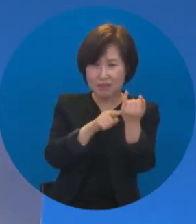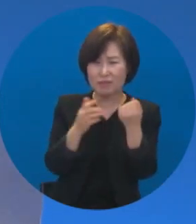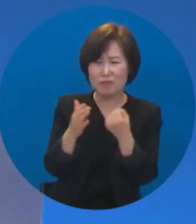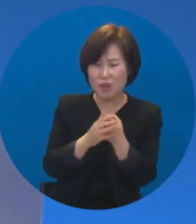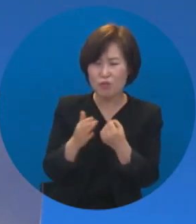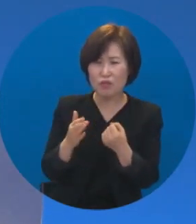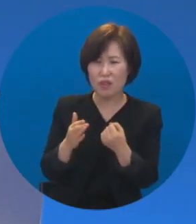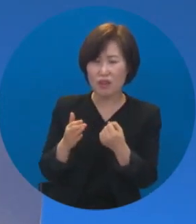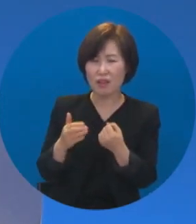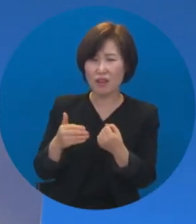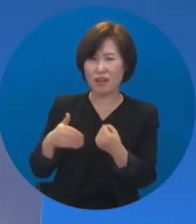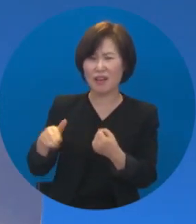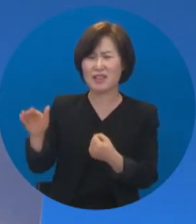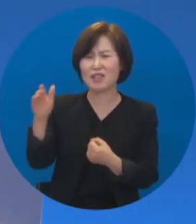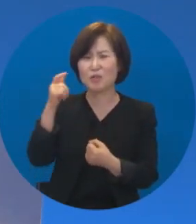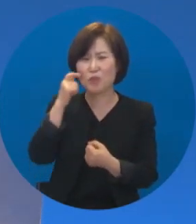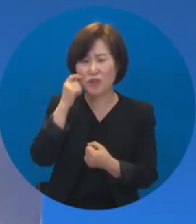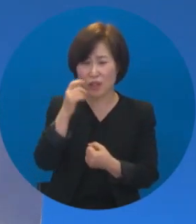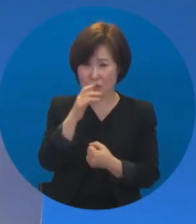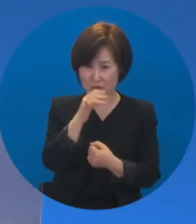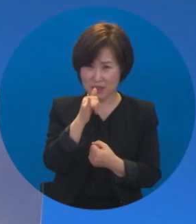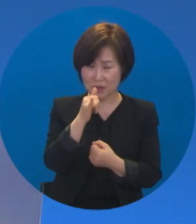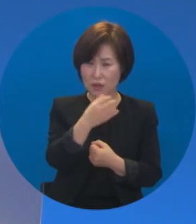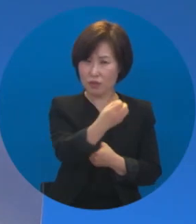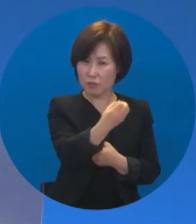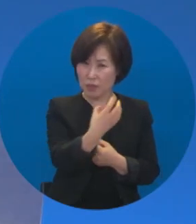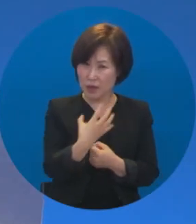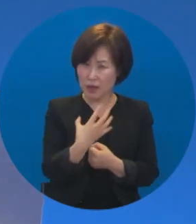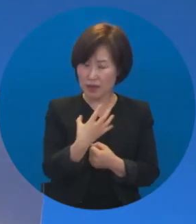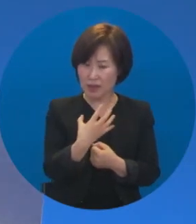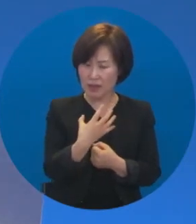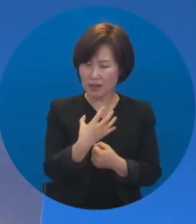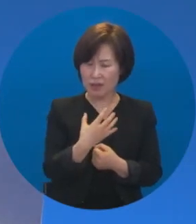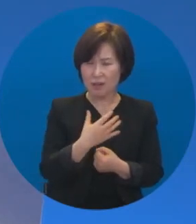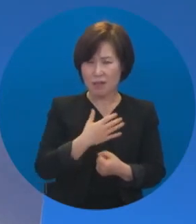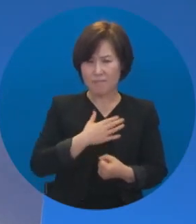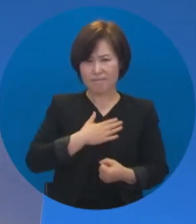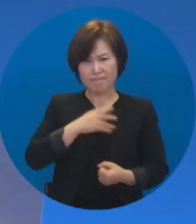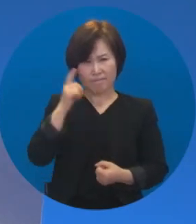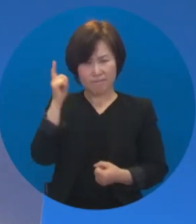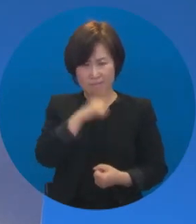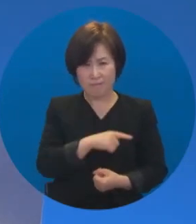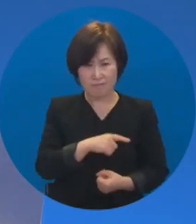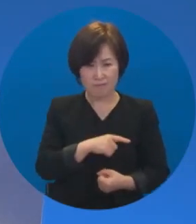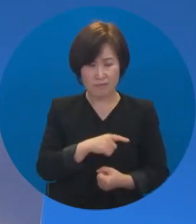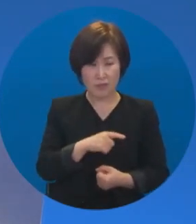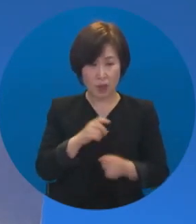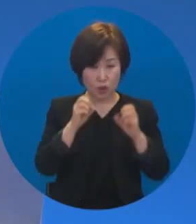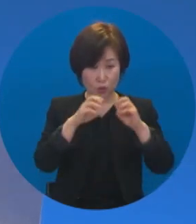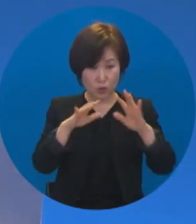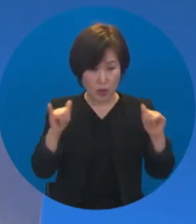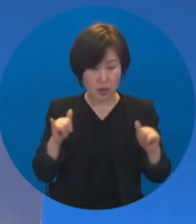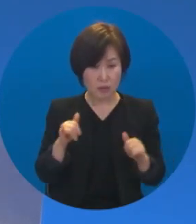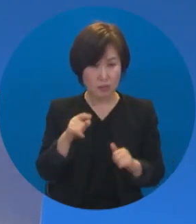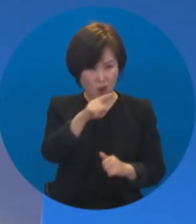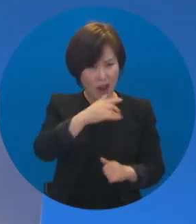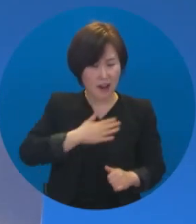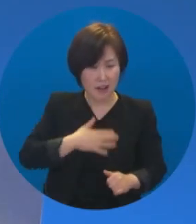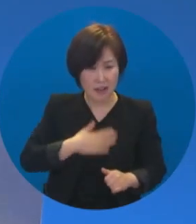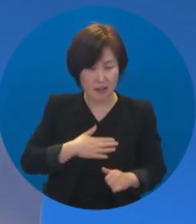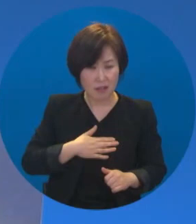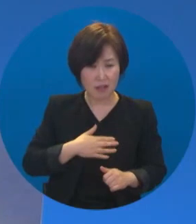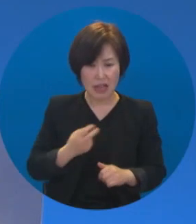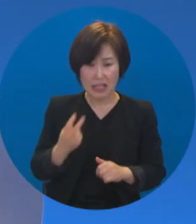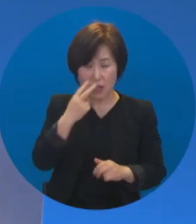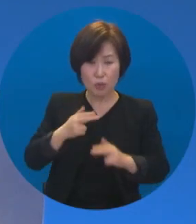제가 그 말을 들었는데 너무너무 기분이 나빴어요. 어떻게 아세요, 전도사님께서? 생명의 주권자는 하나님이신데.